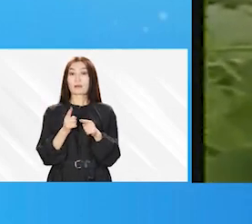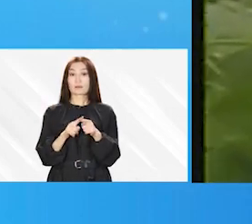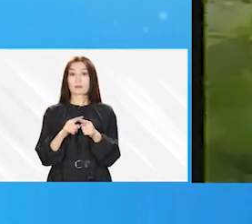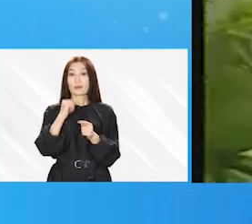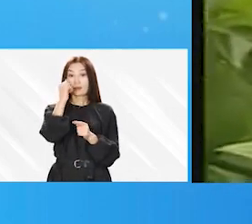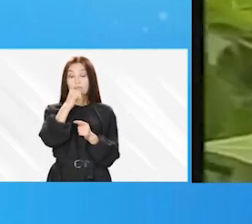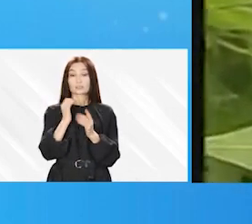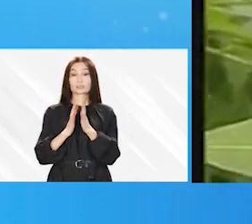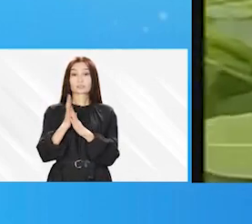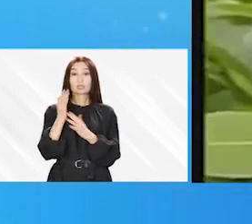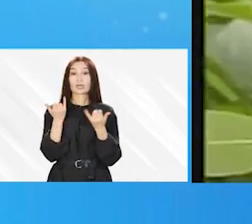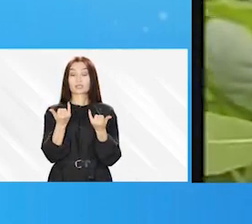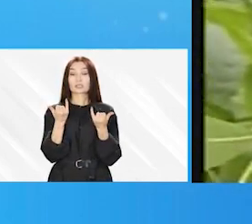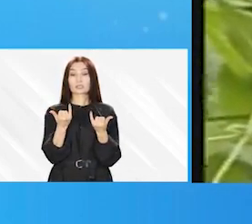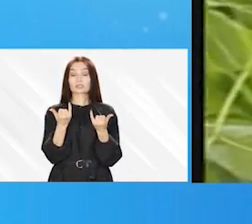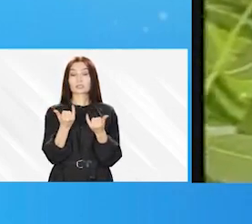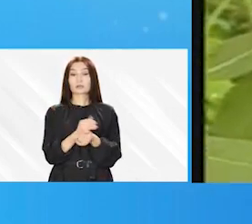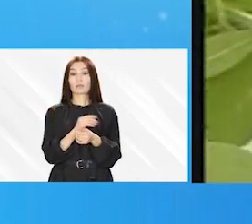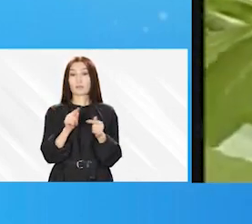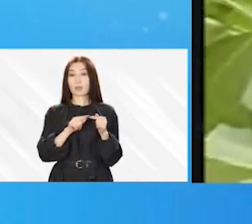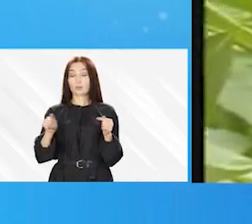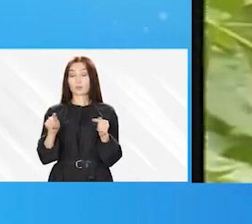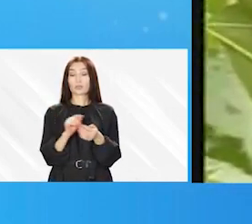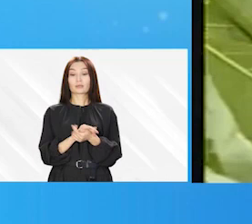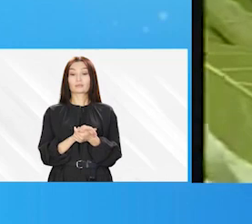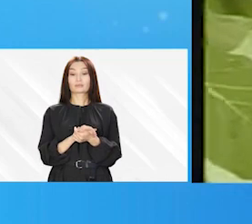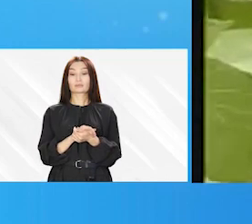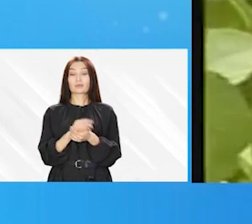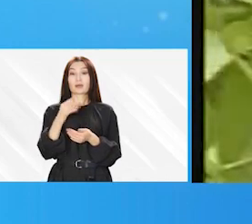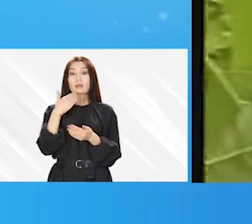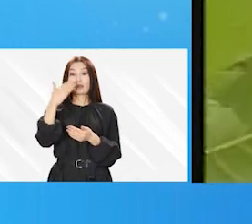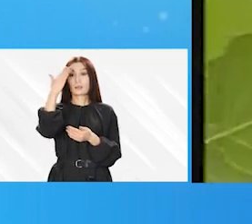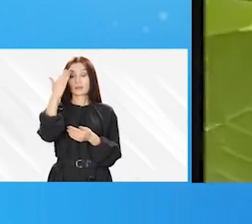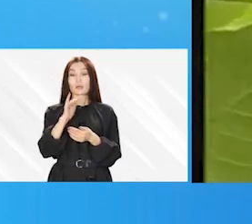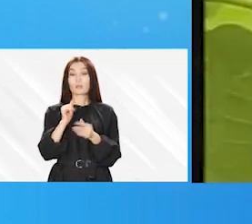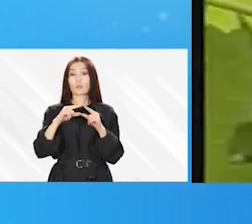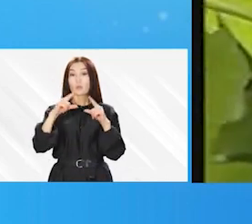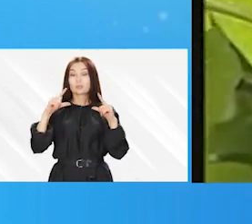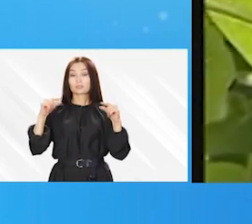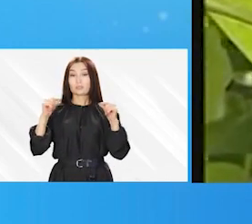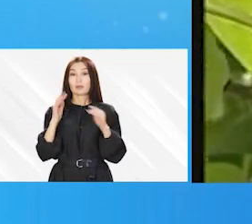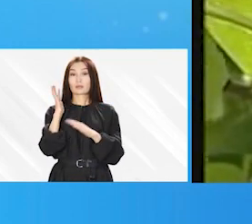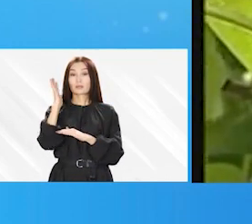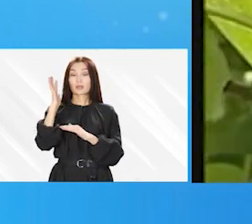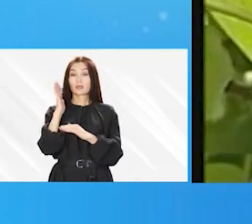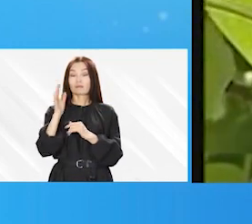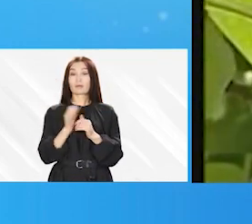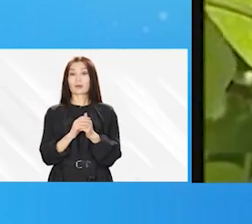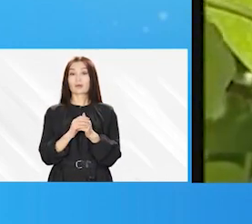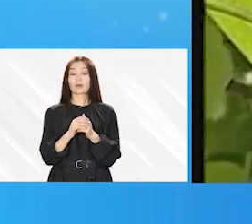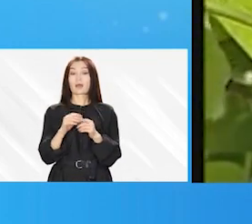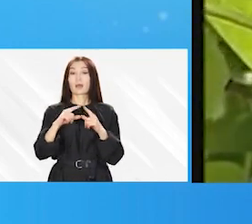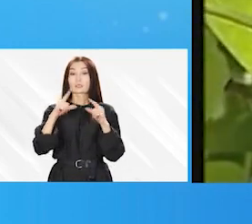годичный прирост нынешнего вегетационного периода летом у листопадных деревьев умеренной зоны